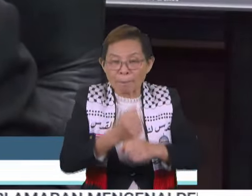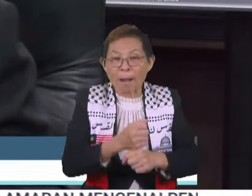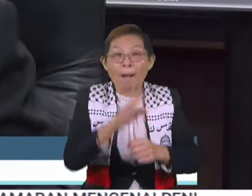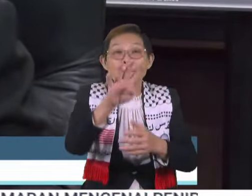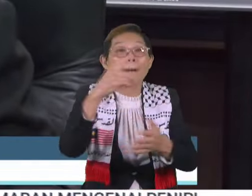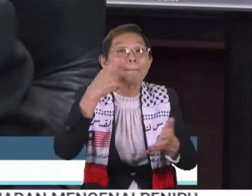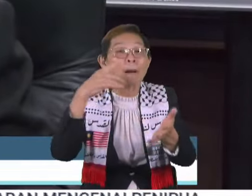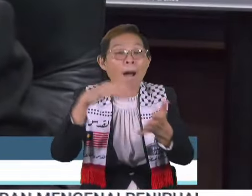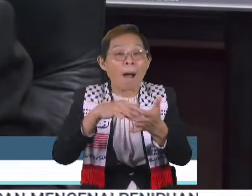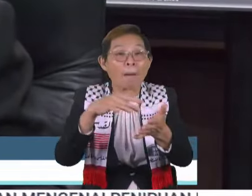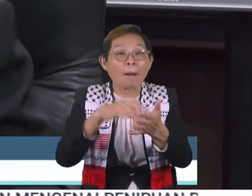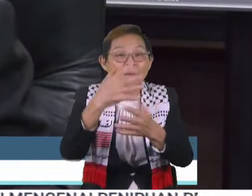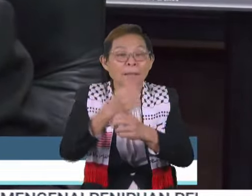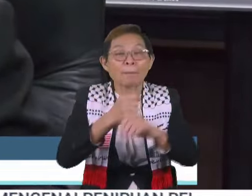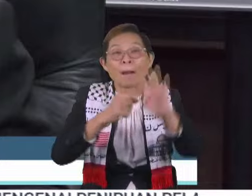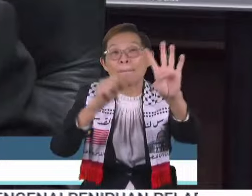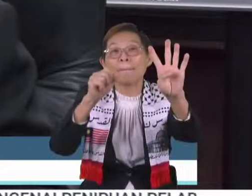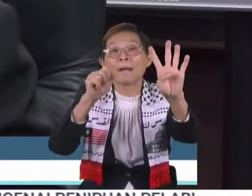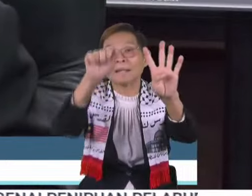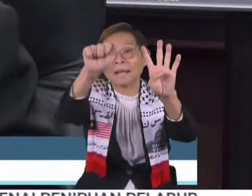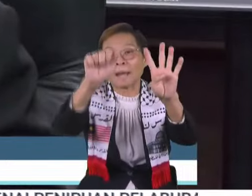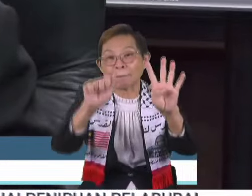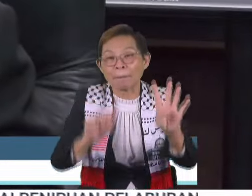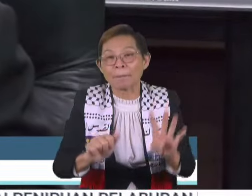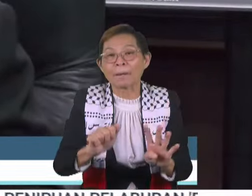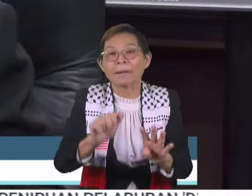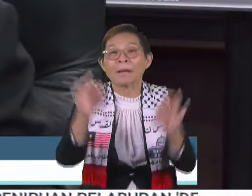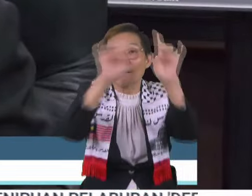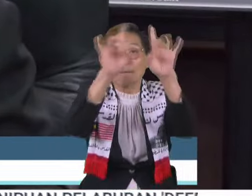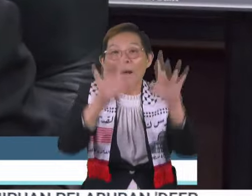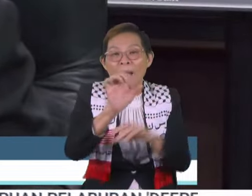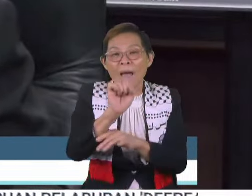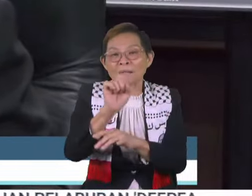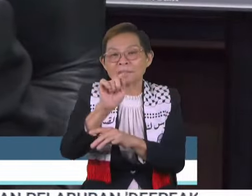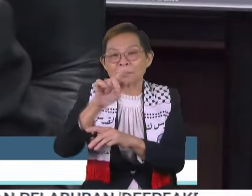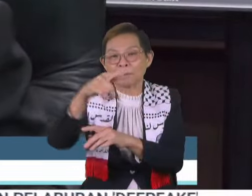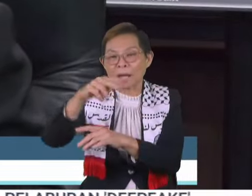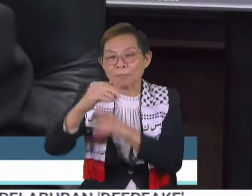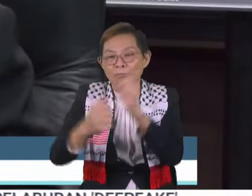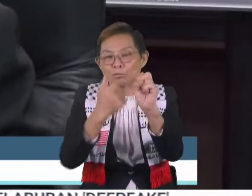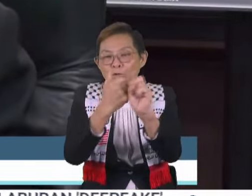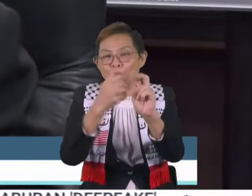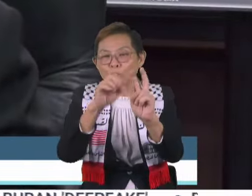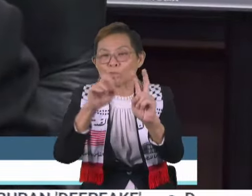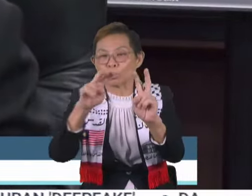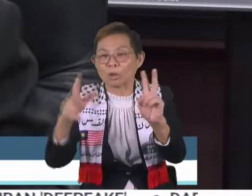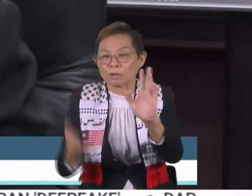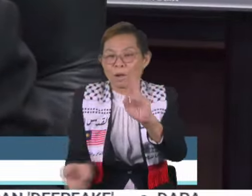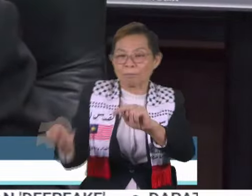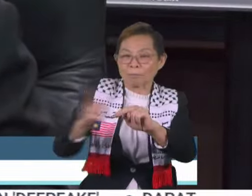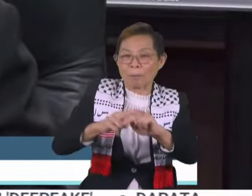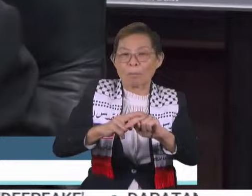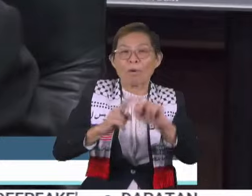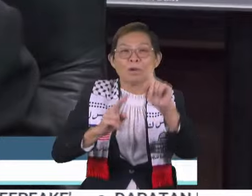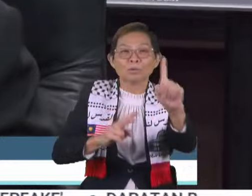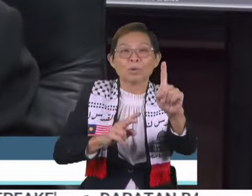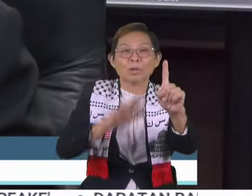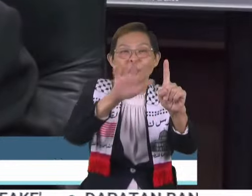pelajaran dan mendapat 4A dalam keputusan STPM 2023 telah bertambah daripada